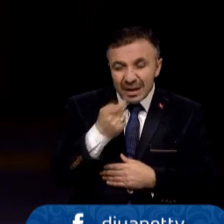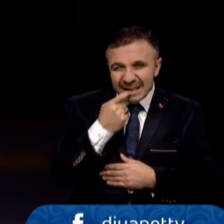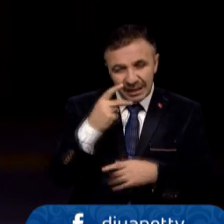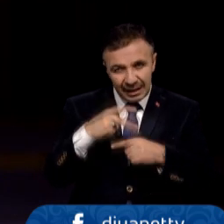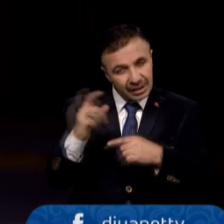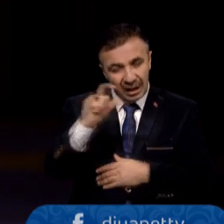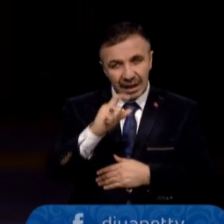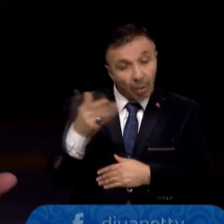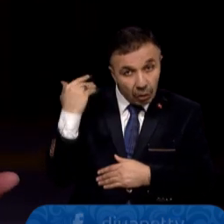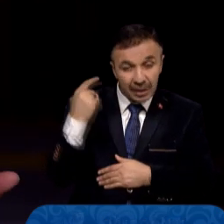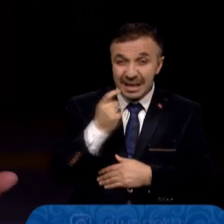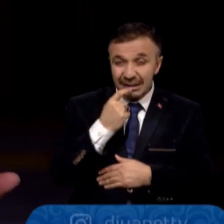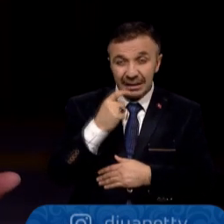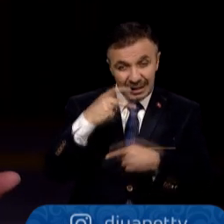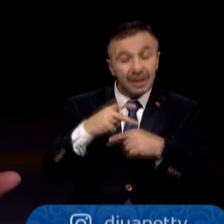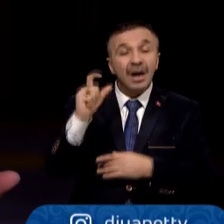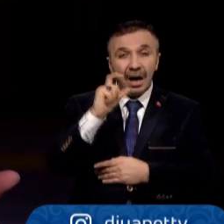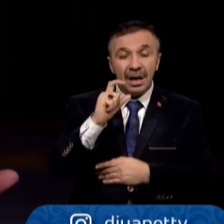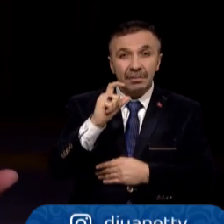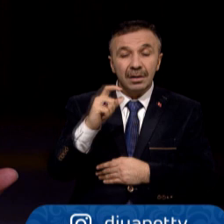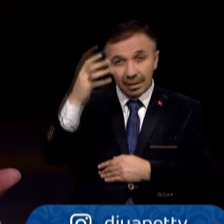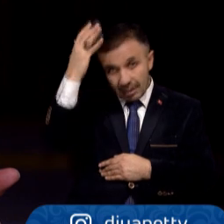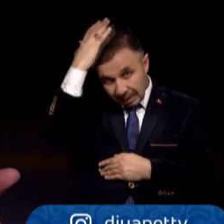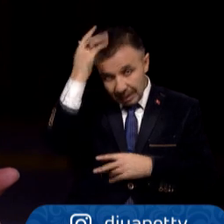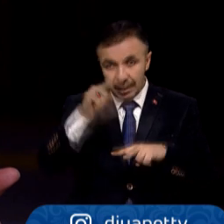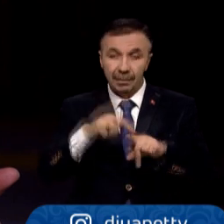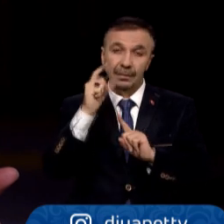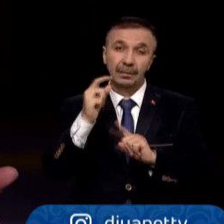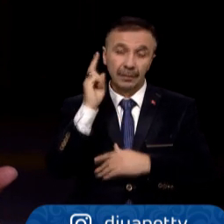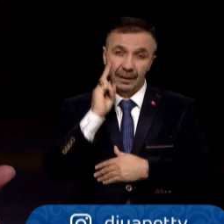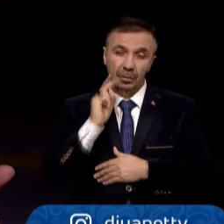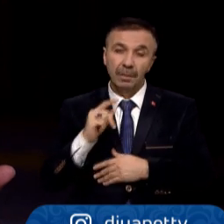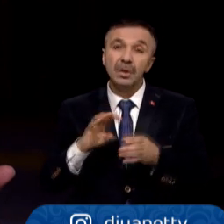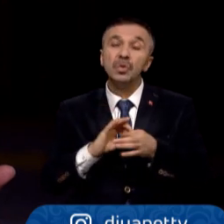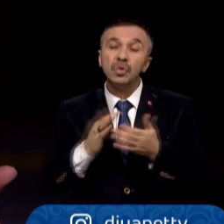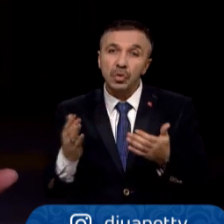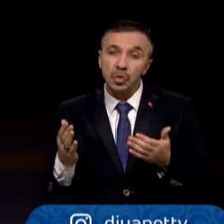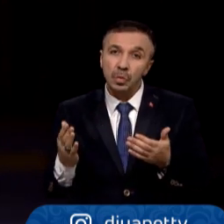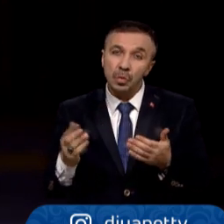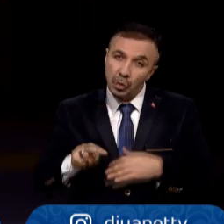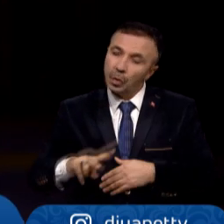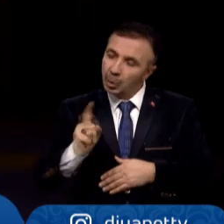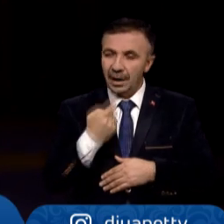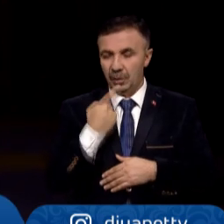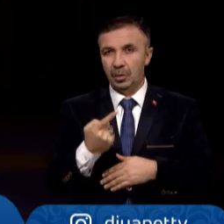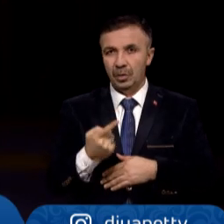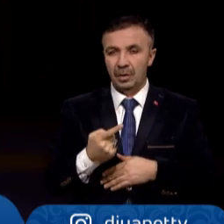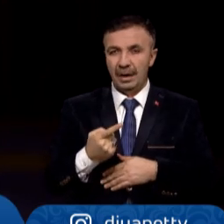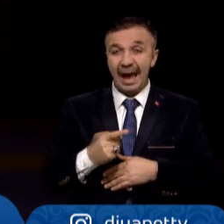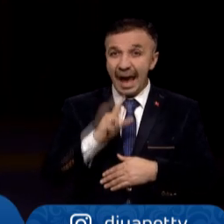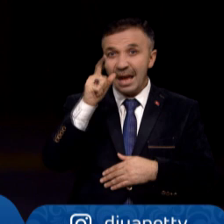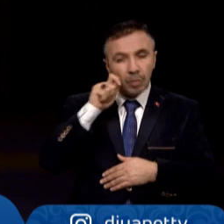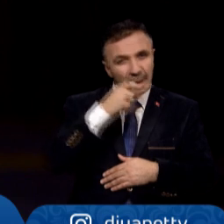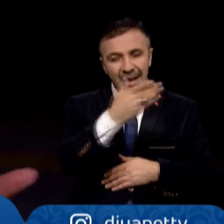zilli çayımı geçmiş senenin zilli çayımı Hazreti Ali efendimiz buna bir çözüm yolu bulalım